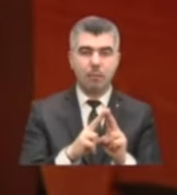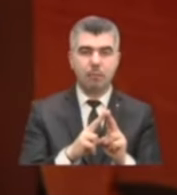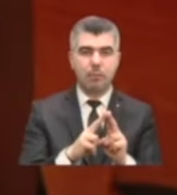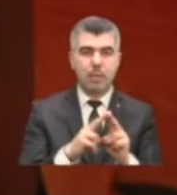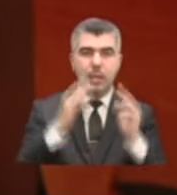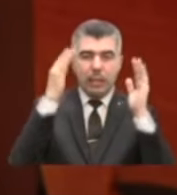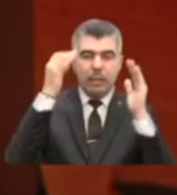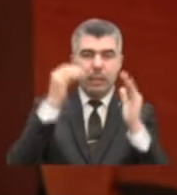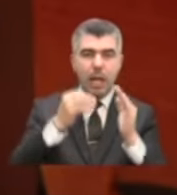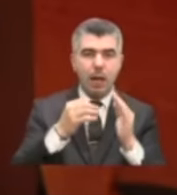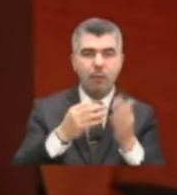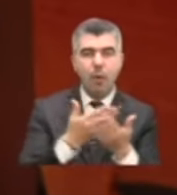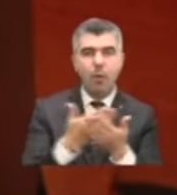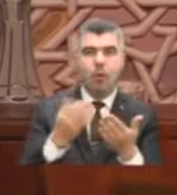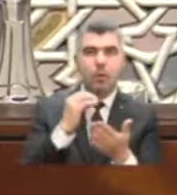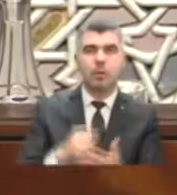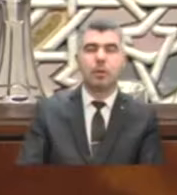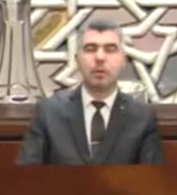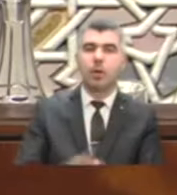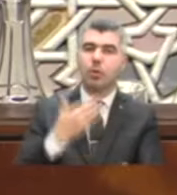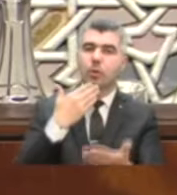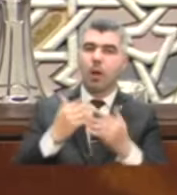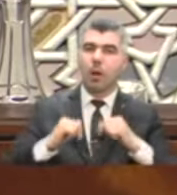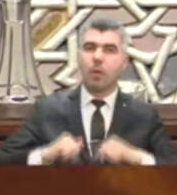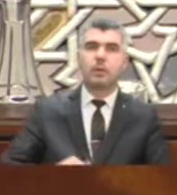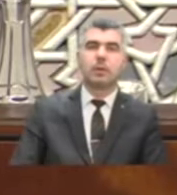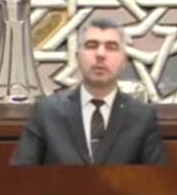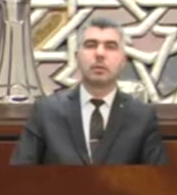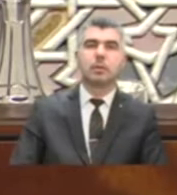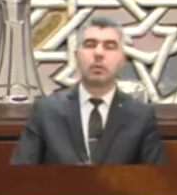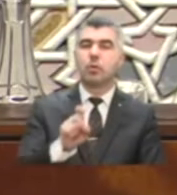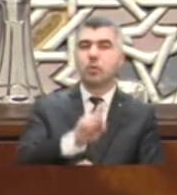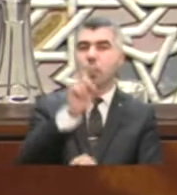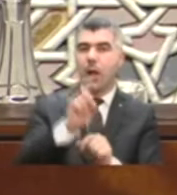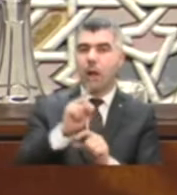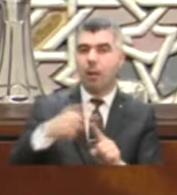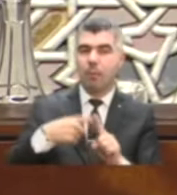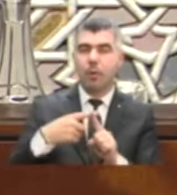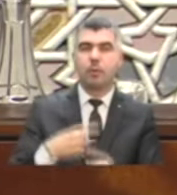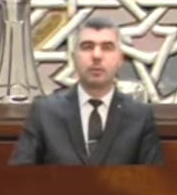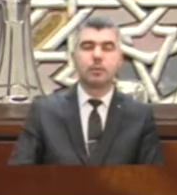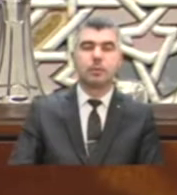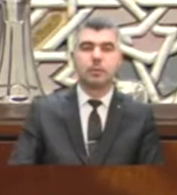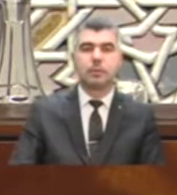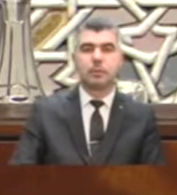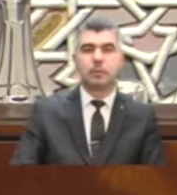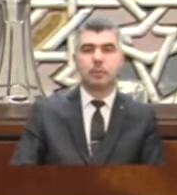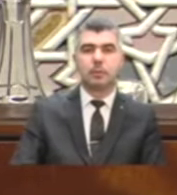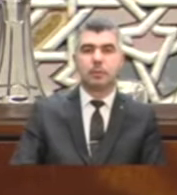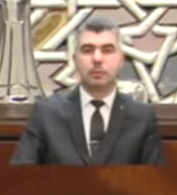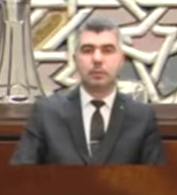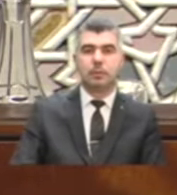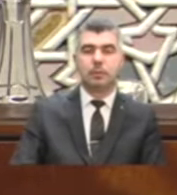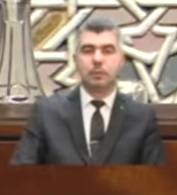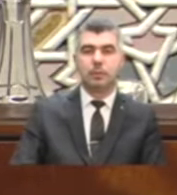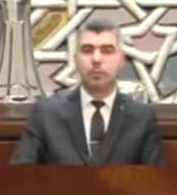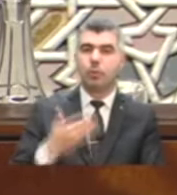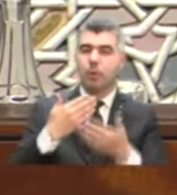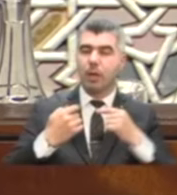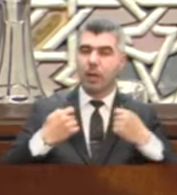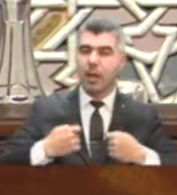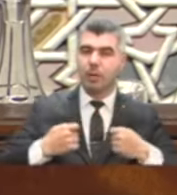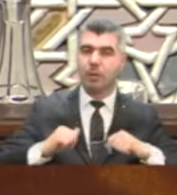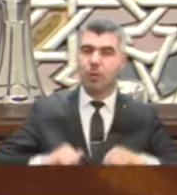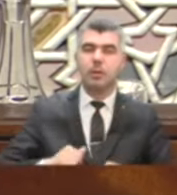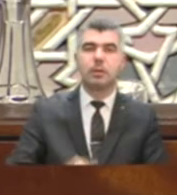عندها ان ريزو على الصعيد الدولي. شكرا السيد الوزير. تعقيب السي زمزمي. تفضل السيد النائب. السيد الرئيس، السيد